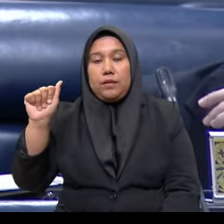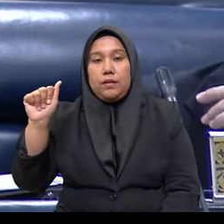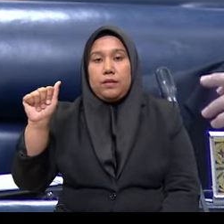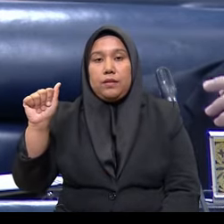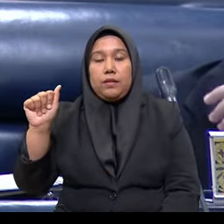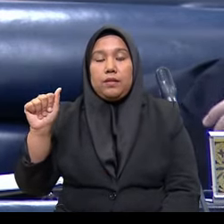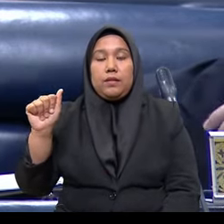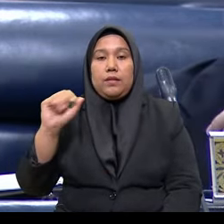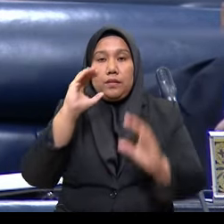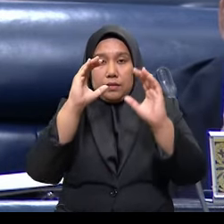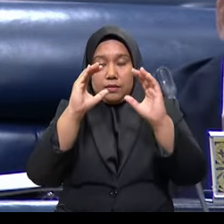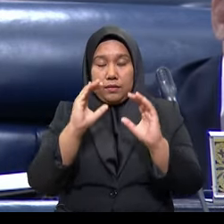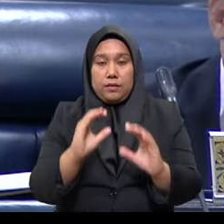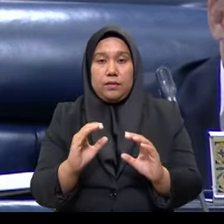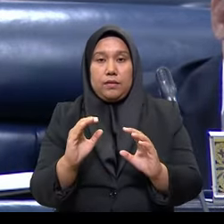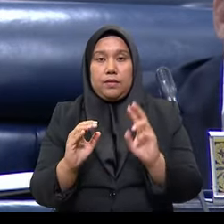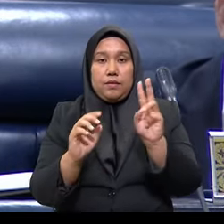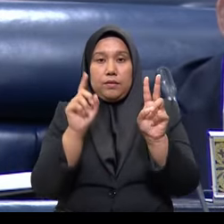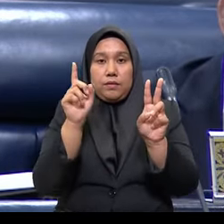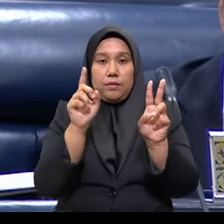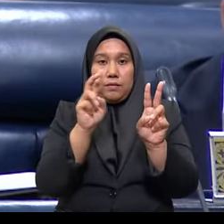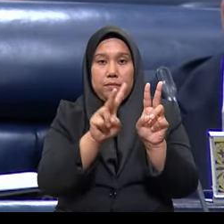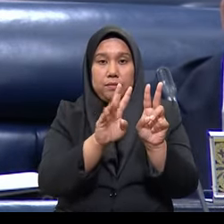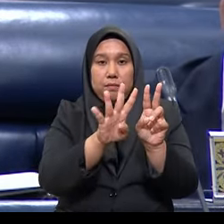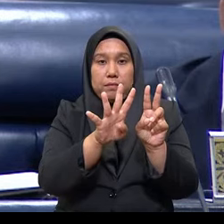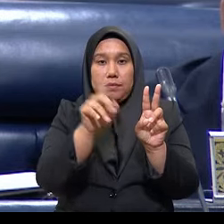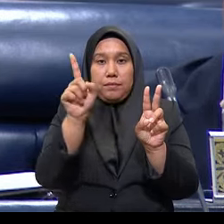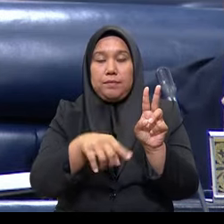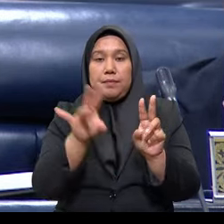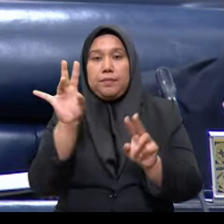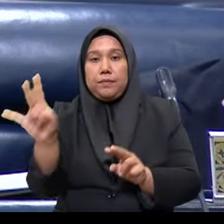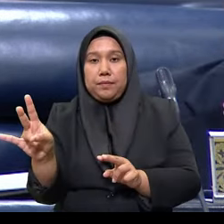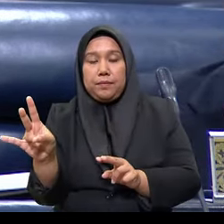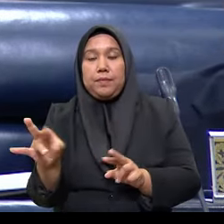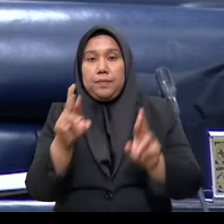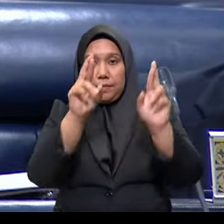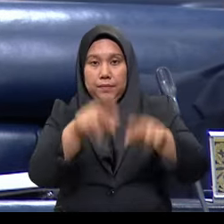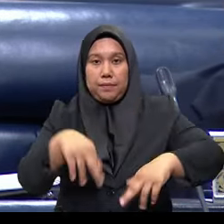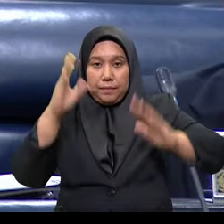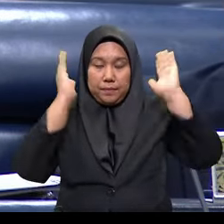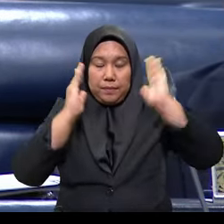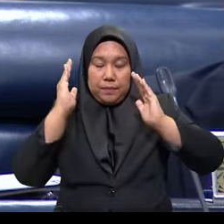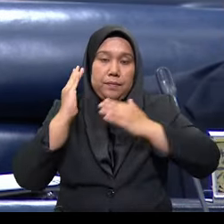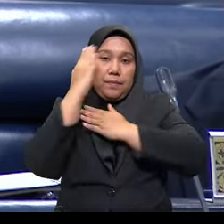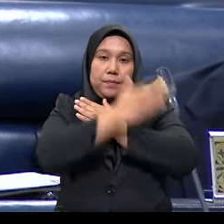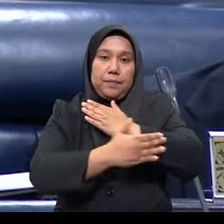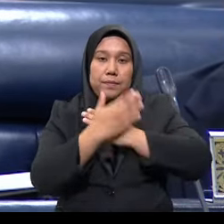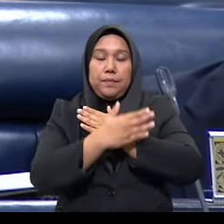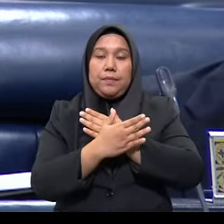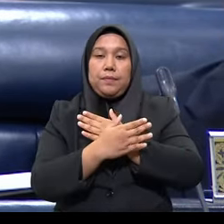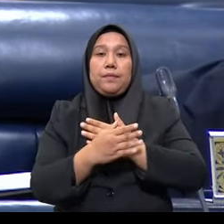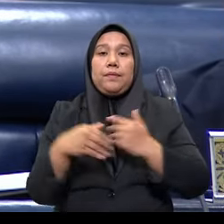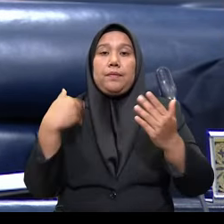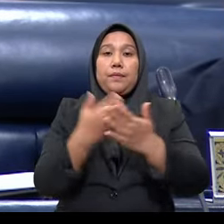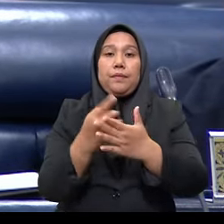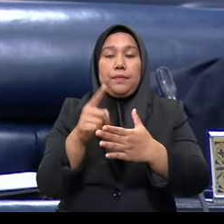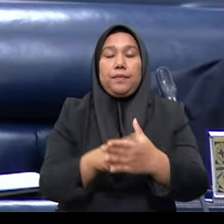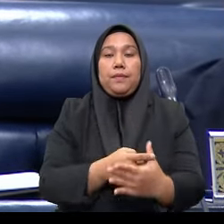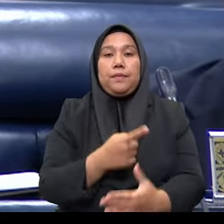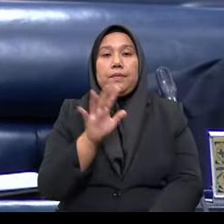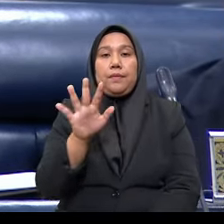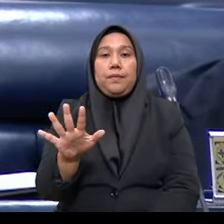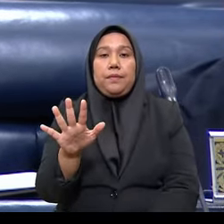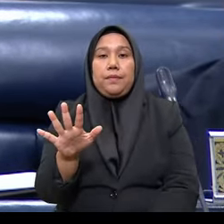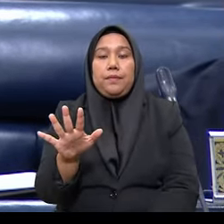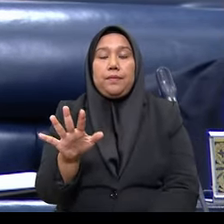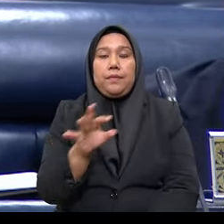24/7 oleh rakyat Malaysia di seluruh negara. Sehingga Mei 2024, sebanyak